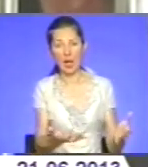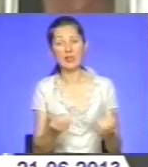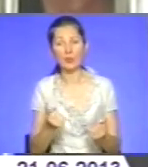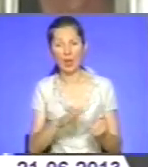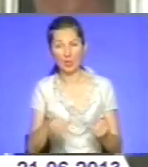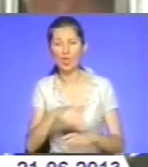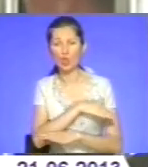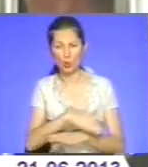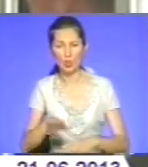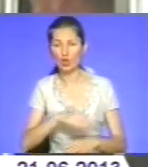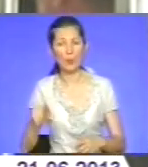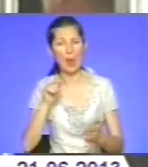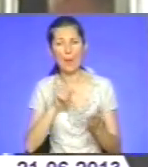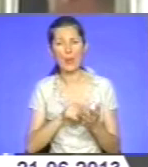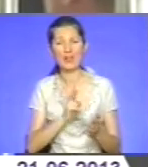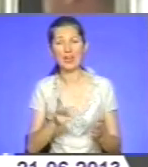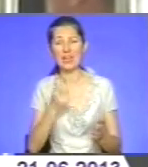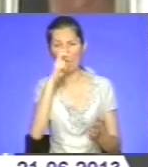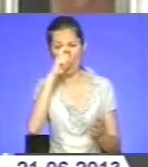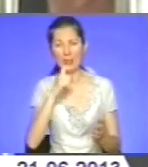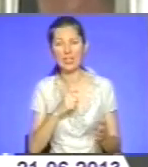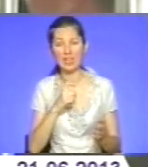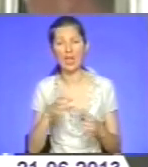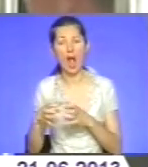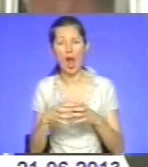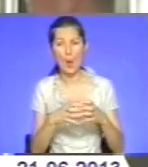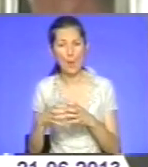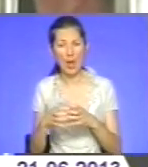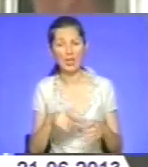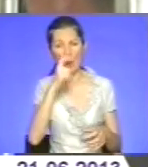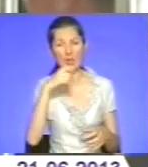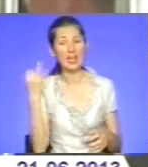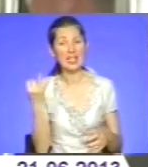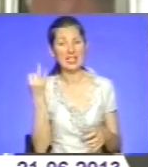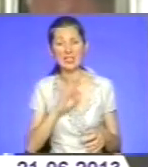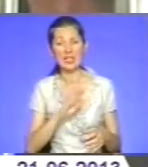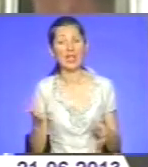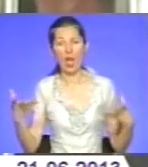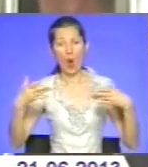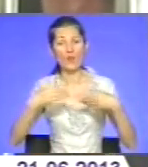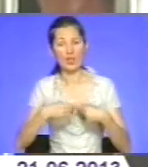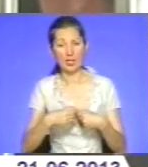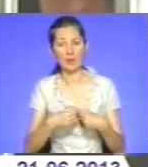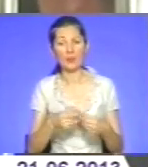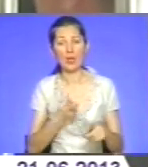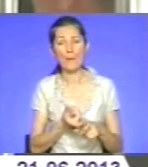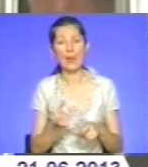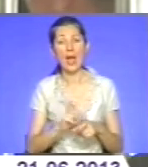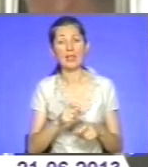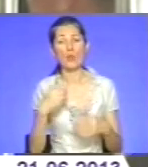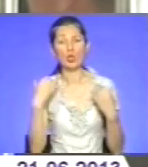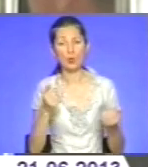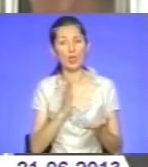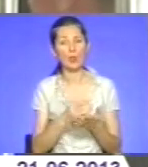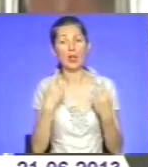якісь погані групи. Плохие интересы их не увлекли. Поэтому спорт имеет колоссальное влияние